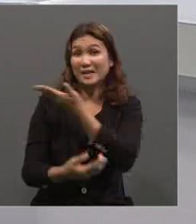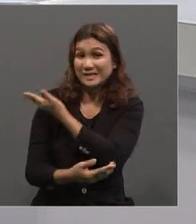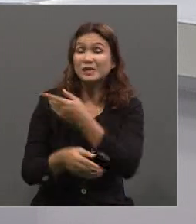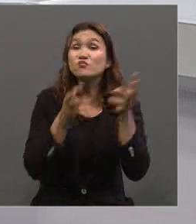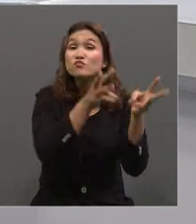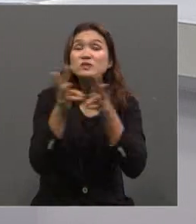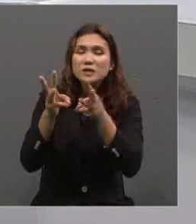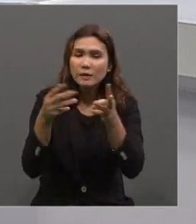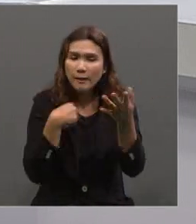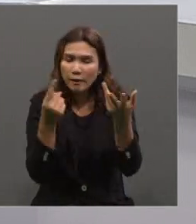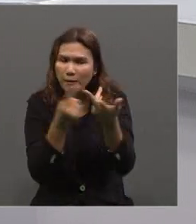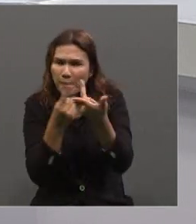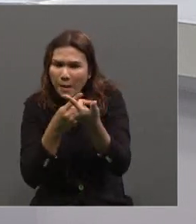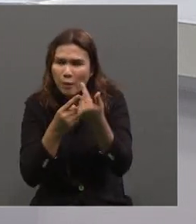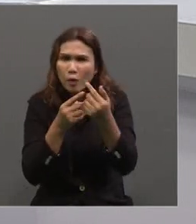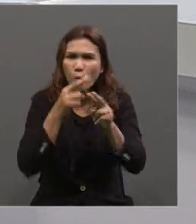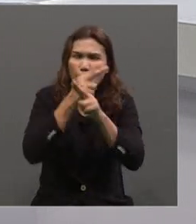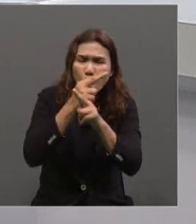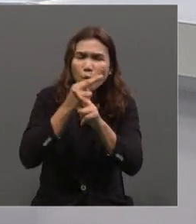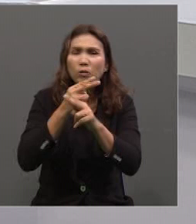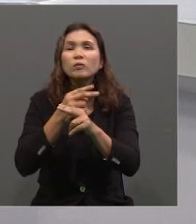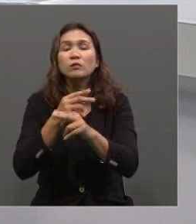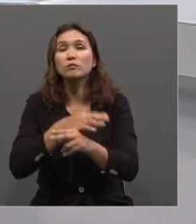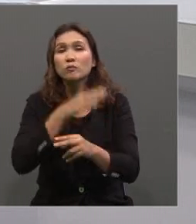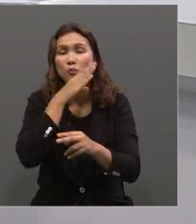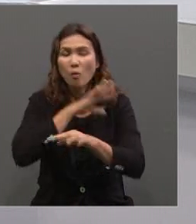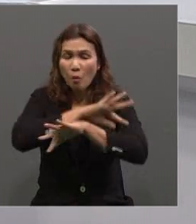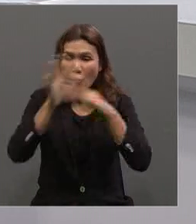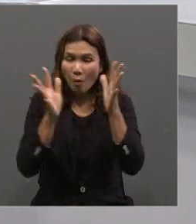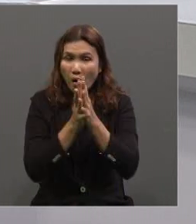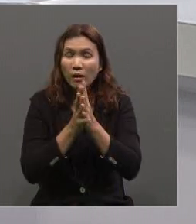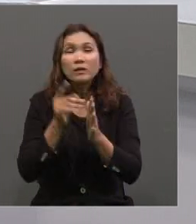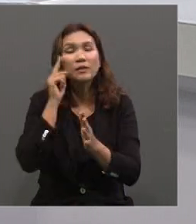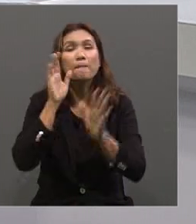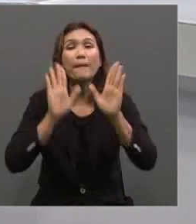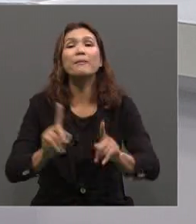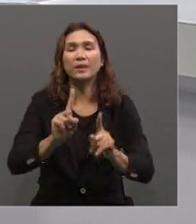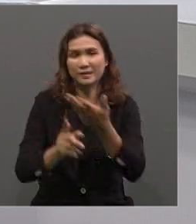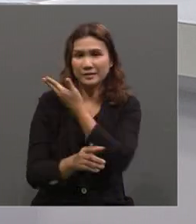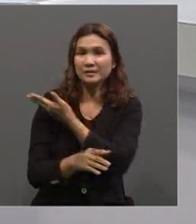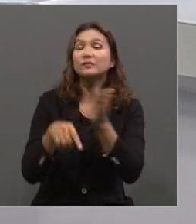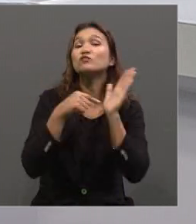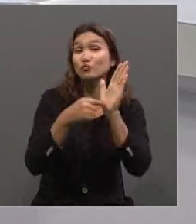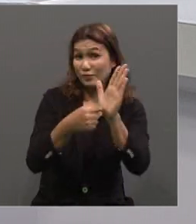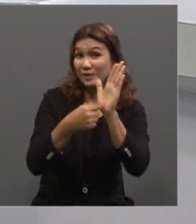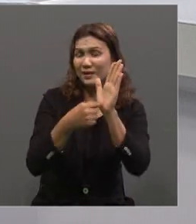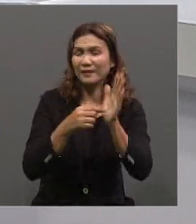คร่าวๆให้คุณผู้ชมได้เห็นตัวเลขกันนะคะว่าถ้ามีการคำนวณแล้วออกมาหน้าตามันจะเป็นลักษณะแบบนี้นี่เองนะคะ